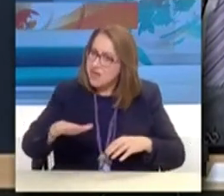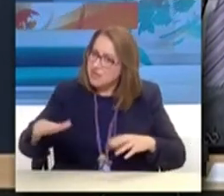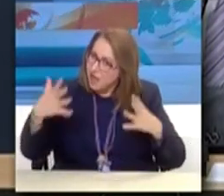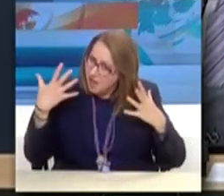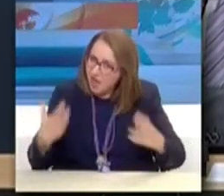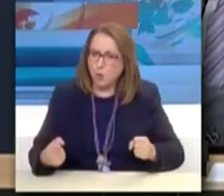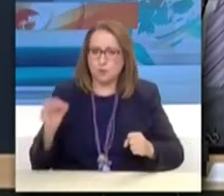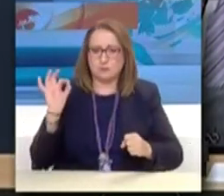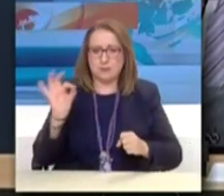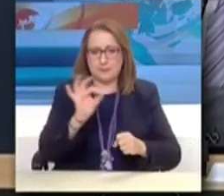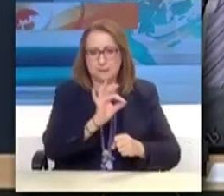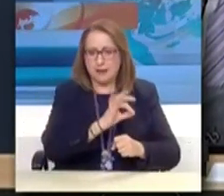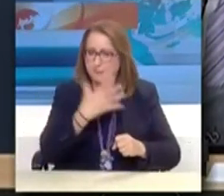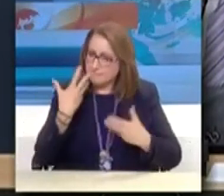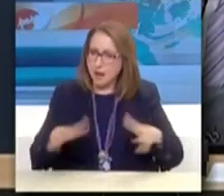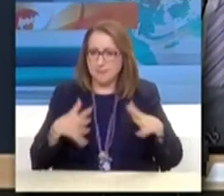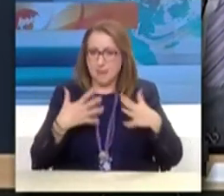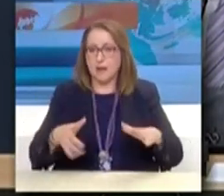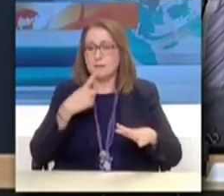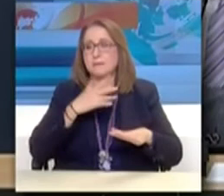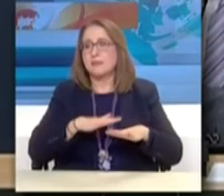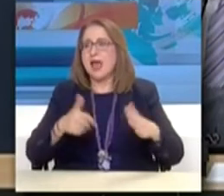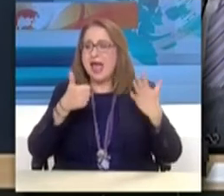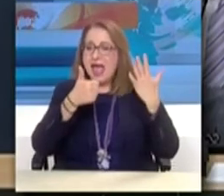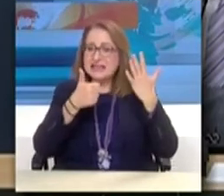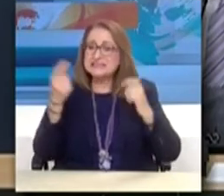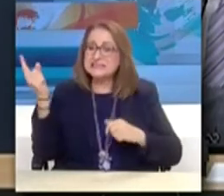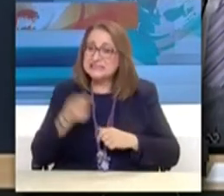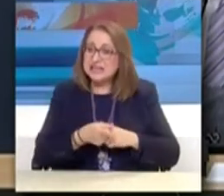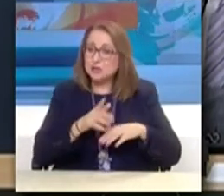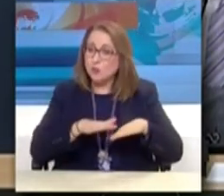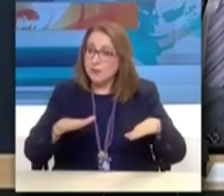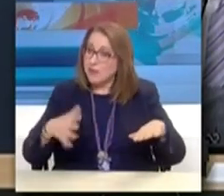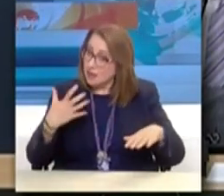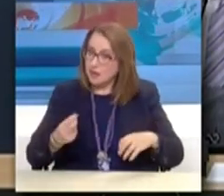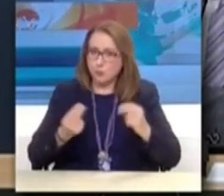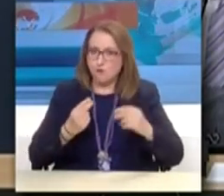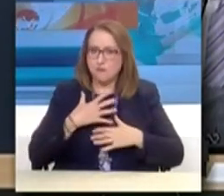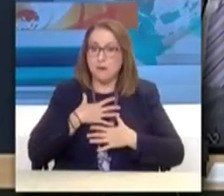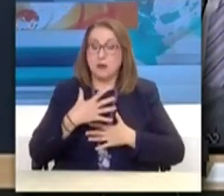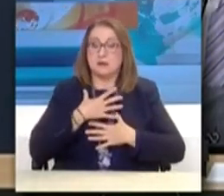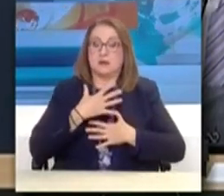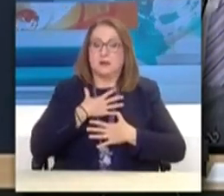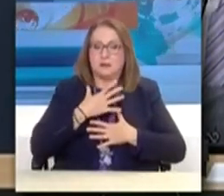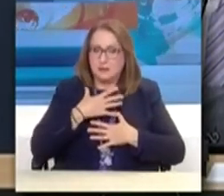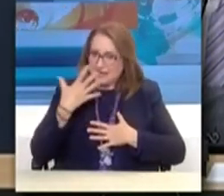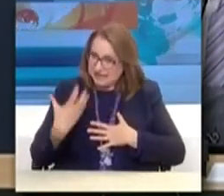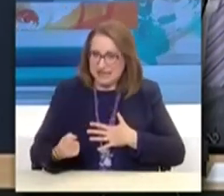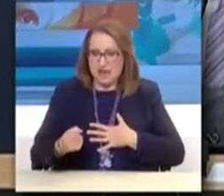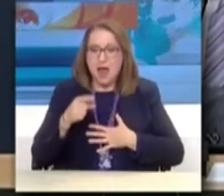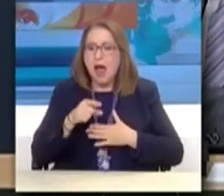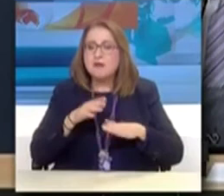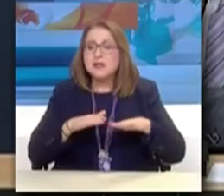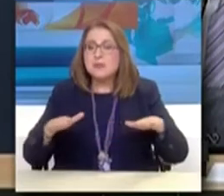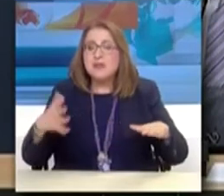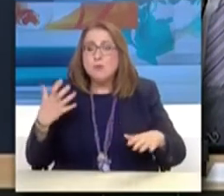την περίοδο της έξαρσης από την νόσο και μάλιστα ένα 6% παρουσίασε έντονα αναπνευστικά προβλήματα. Το ερώτημα είναι, τα παιδιά